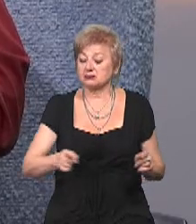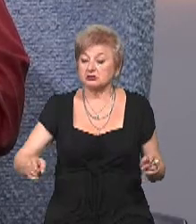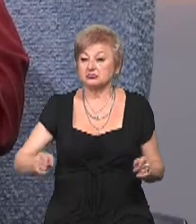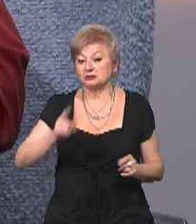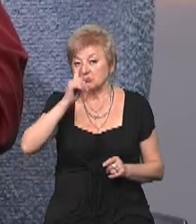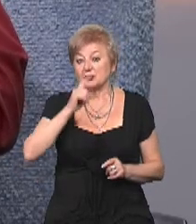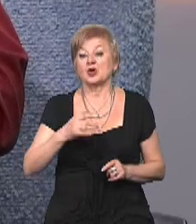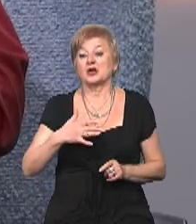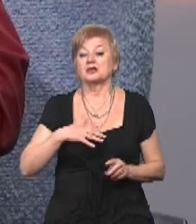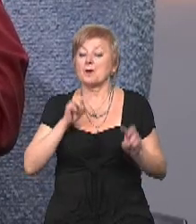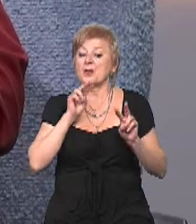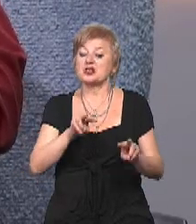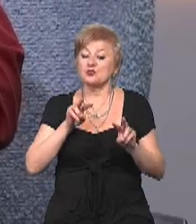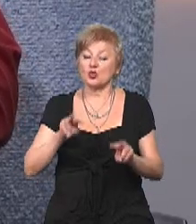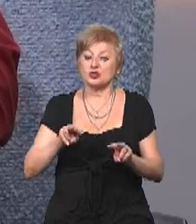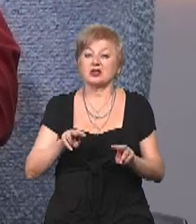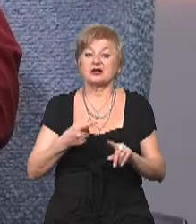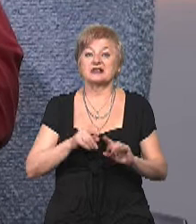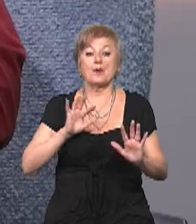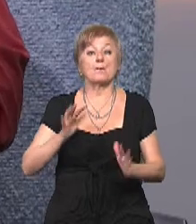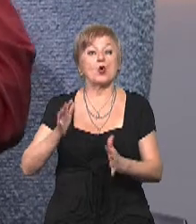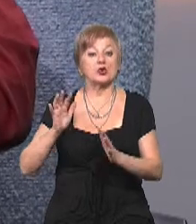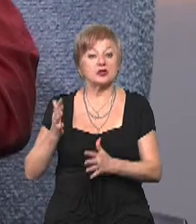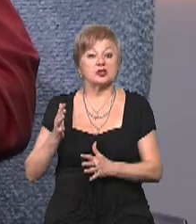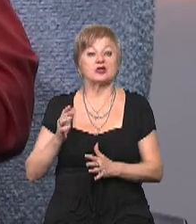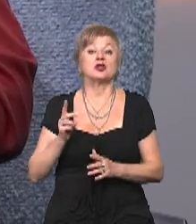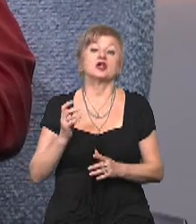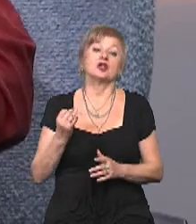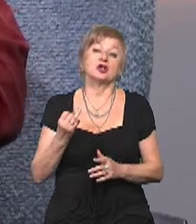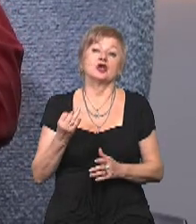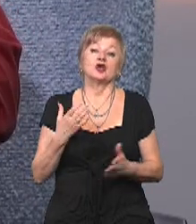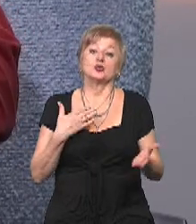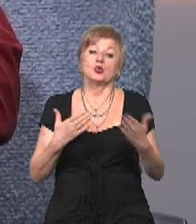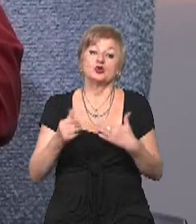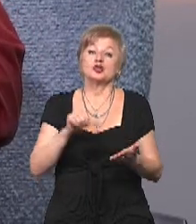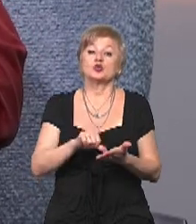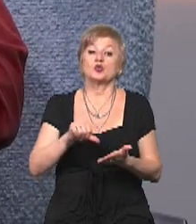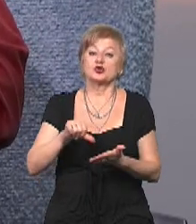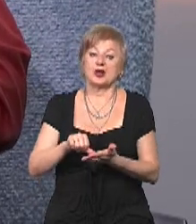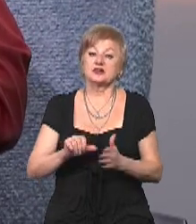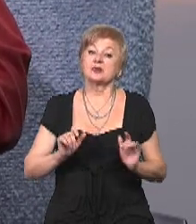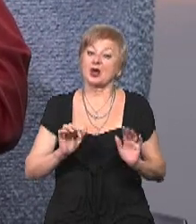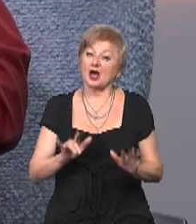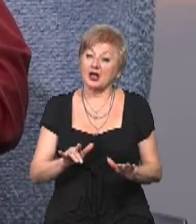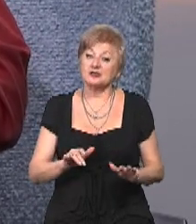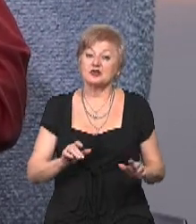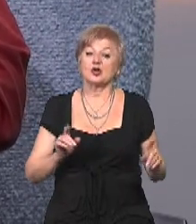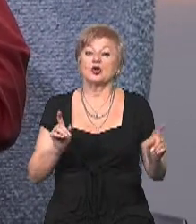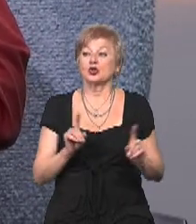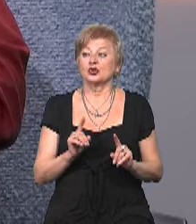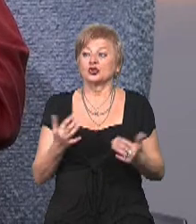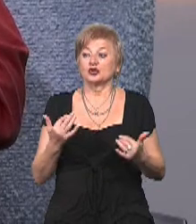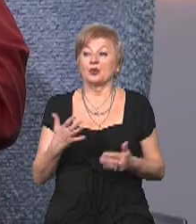ми спостерігаємо за перебігом подій і спілкуємося з учасниками акції. Щойно